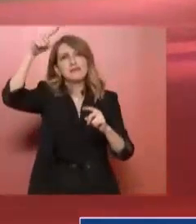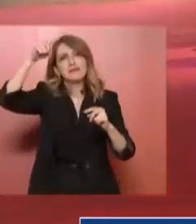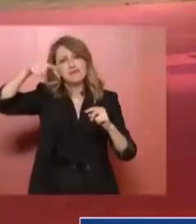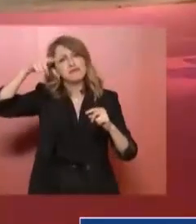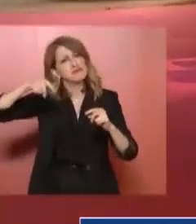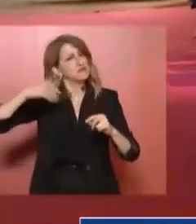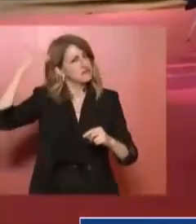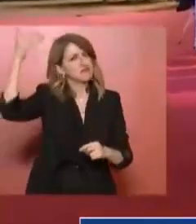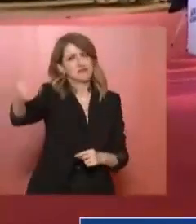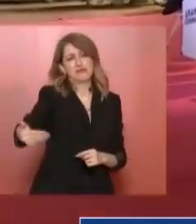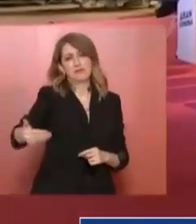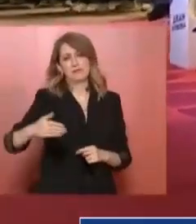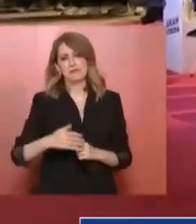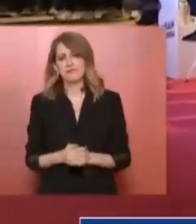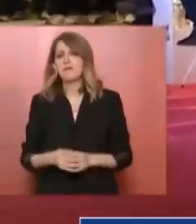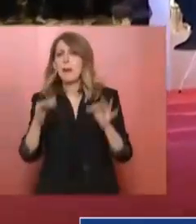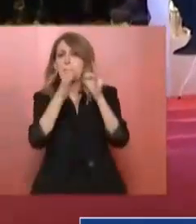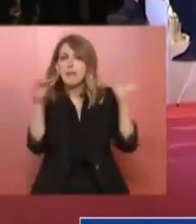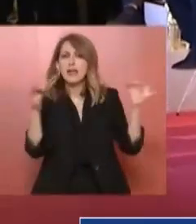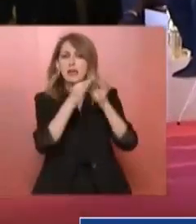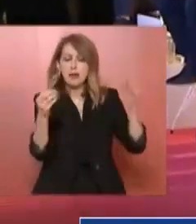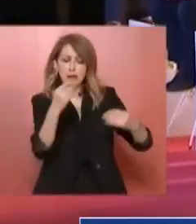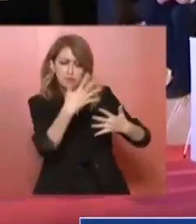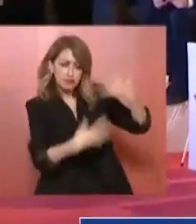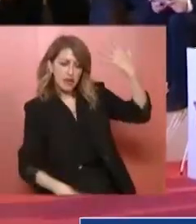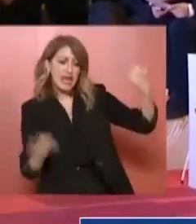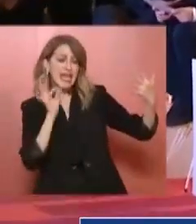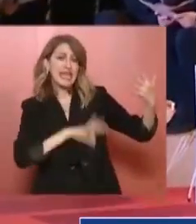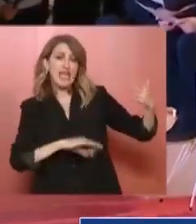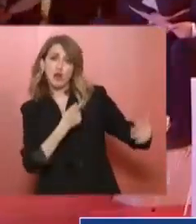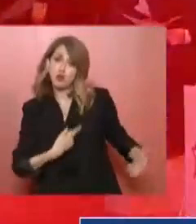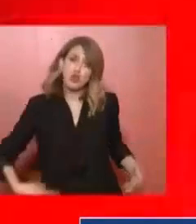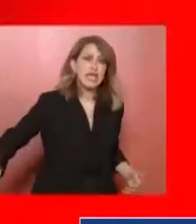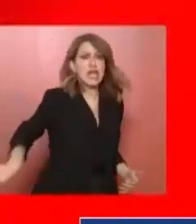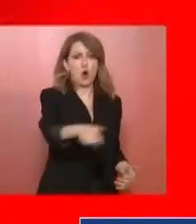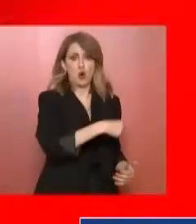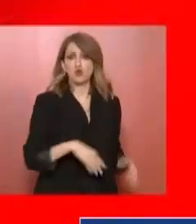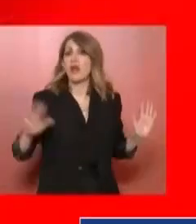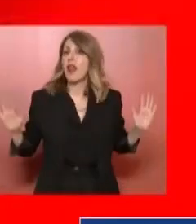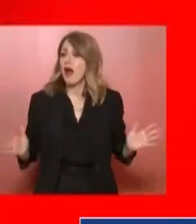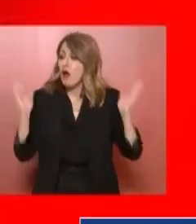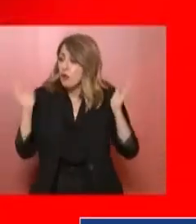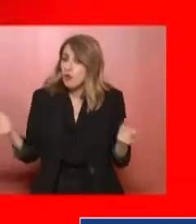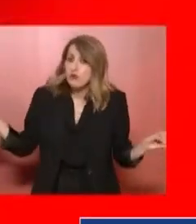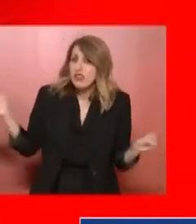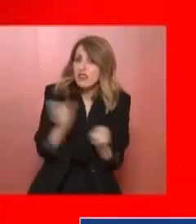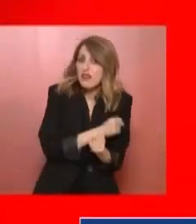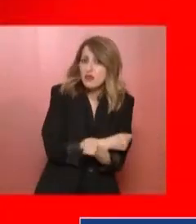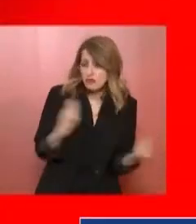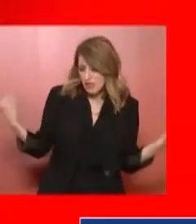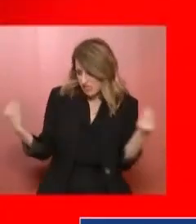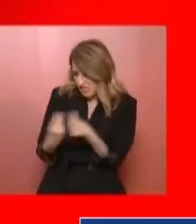θα γίνει κάποια στιγμή πρόεδρος του ΣΥΡΙΖΑ αν συνεχίσει με τον ίδιο τόνο και θα είναι και ίσως από τους πιο